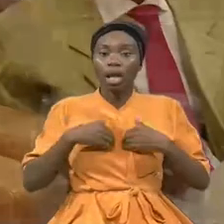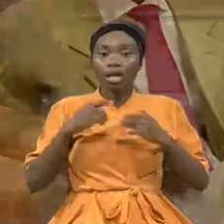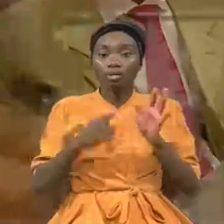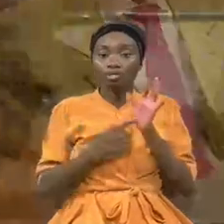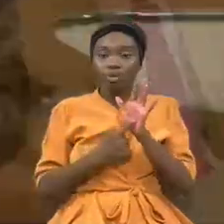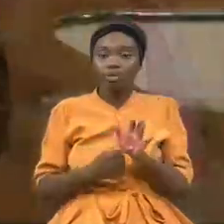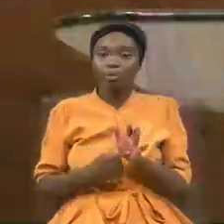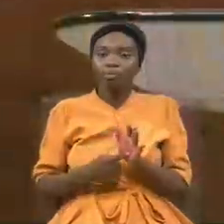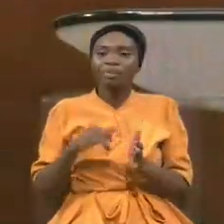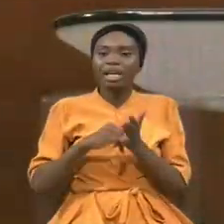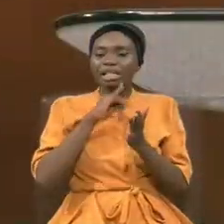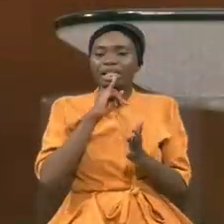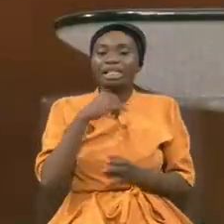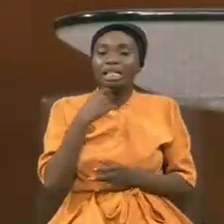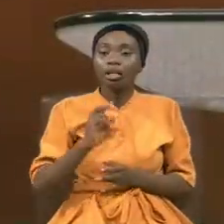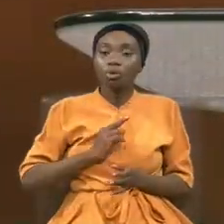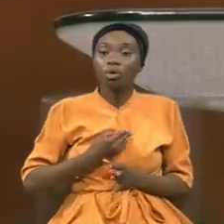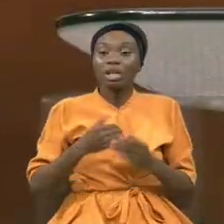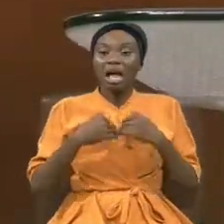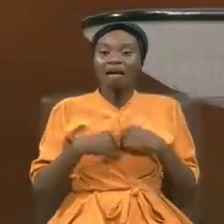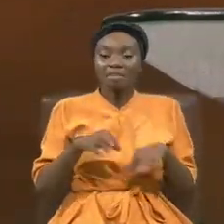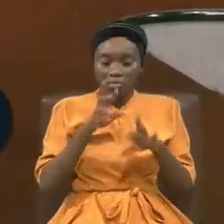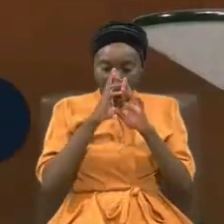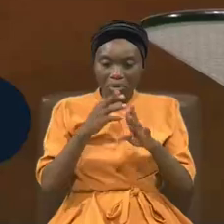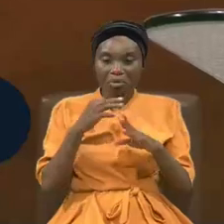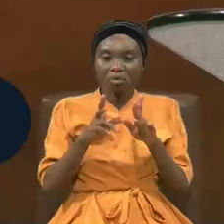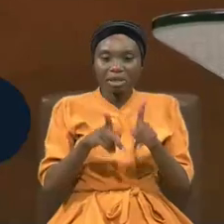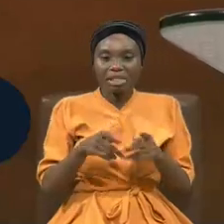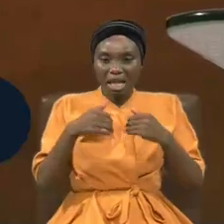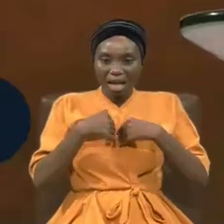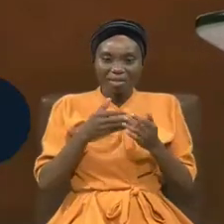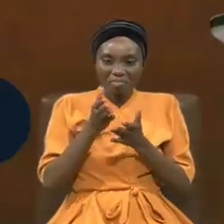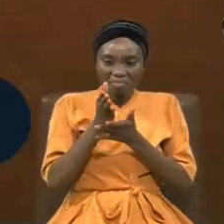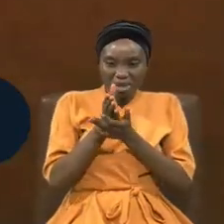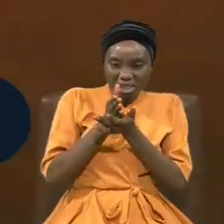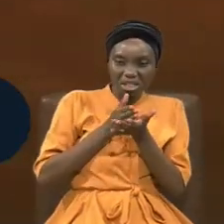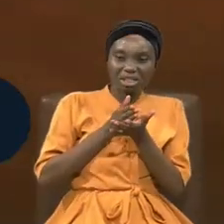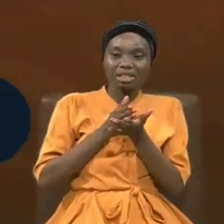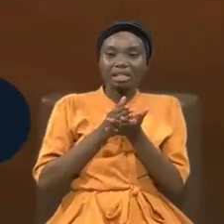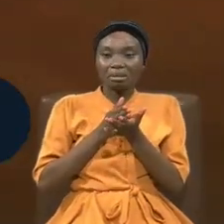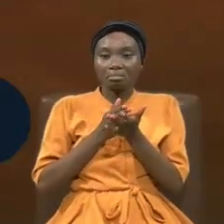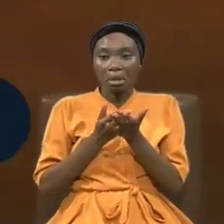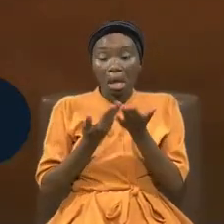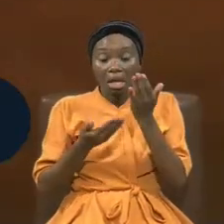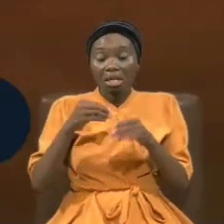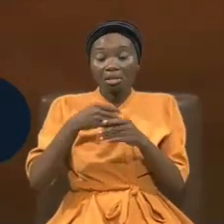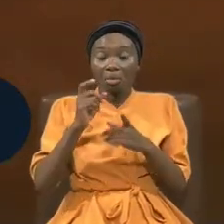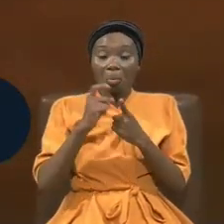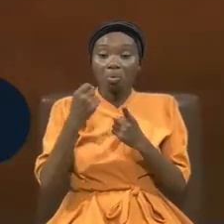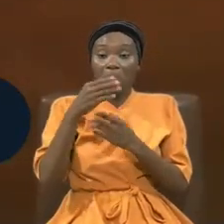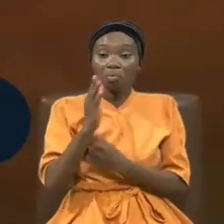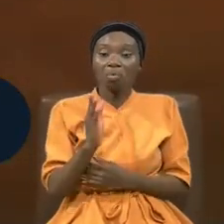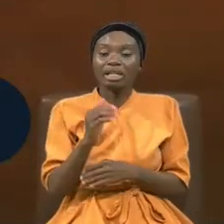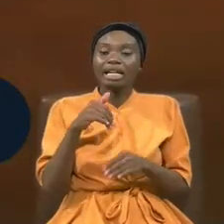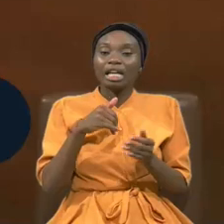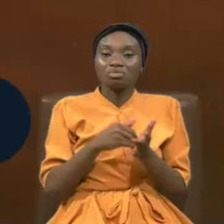révélée. Alors, comme il nous dit, que, comme il parle d'avoir distinction de personnes, faire acception de personnes